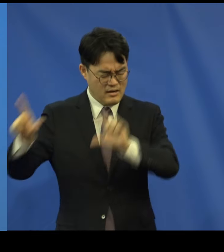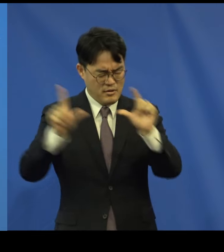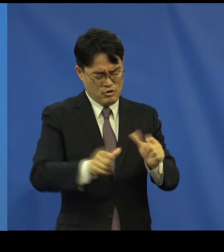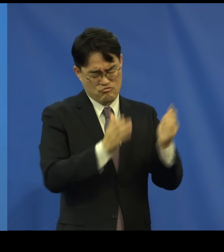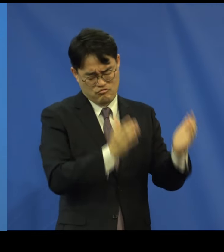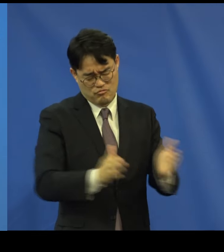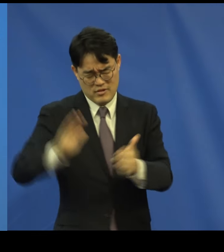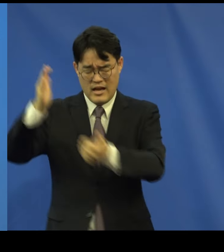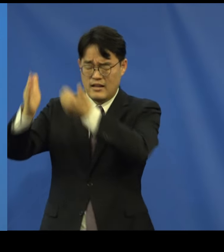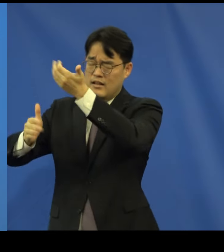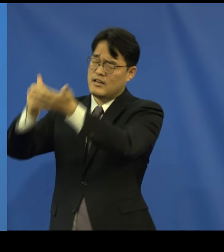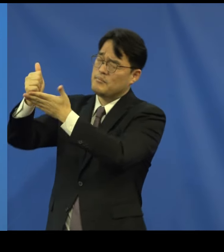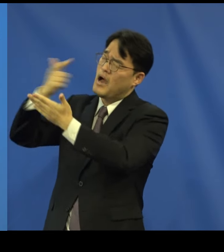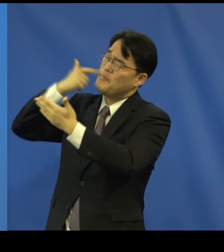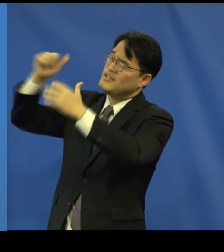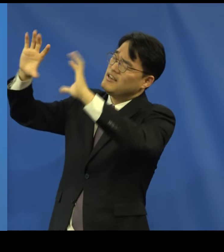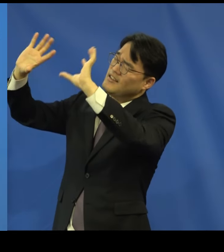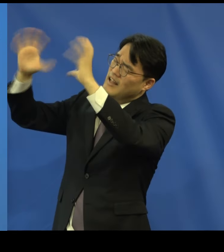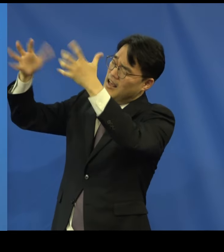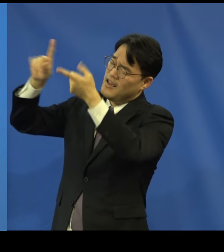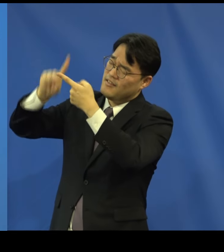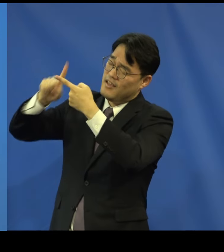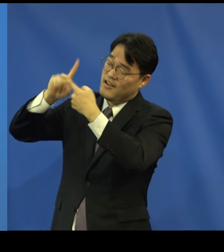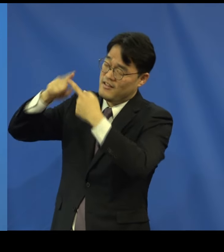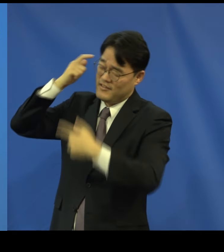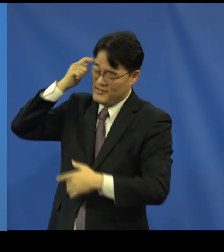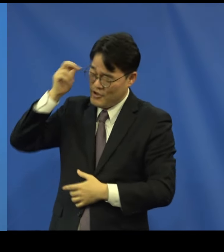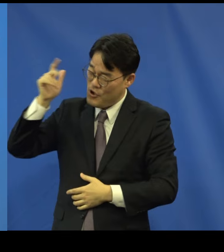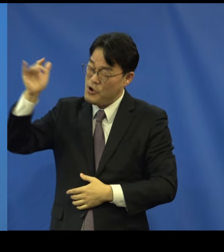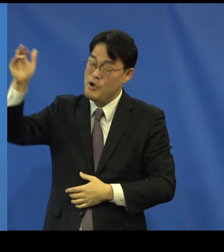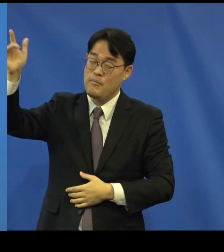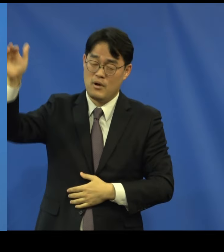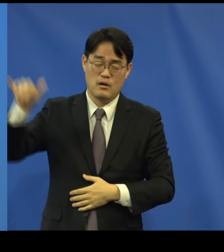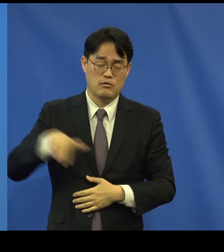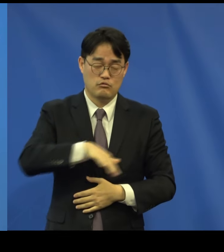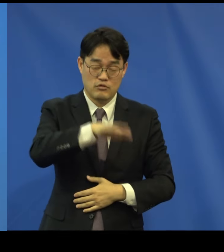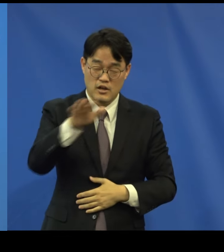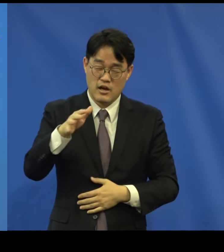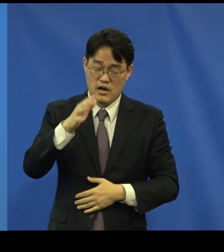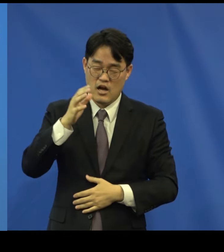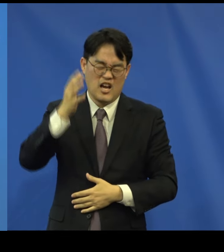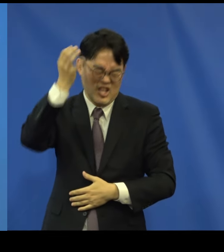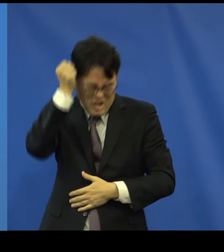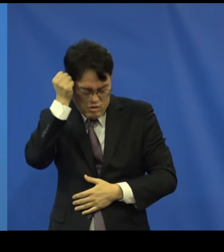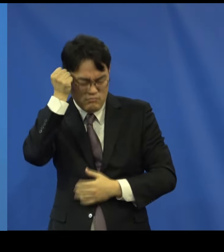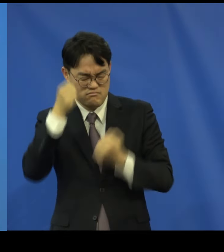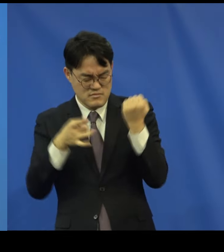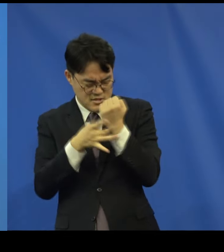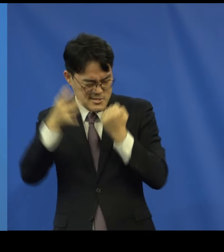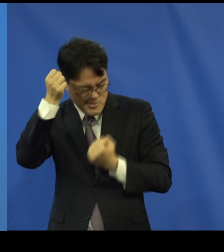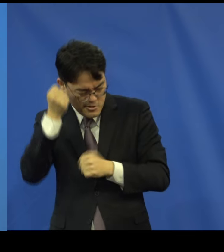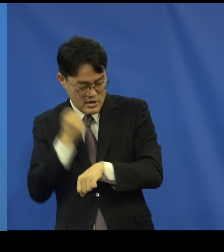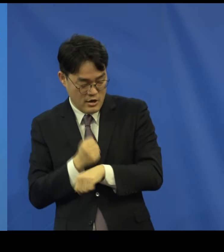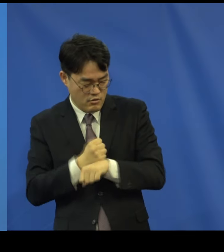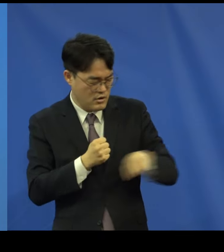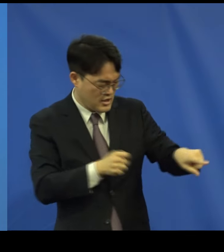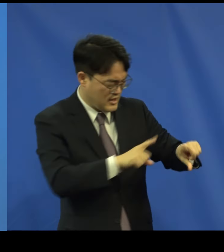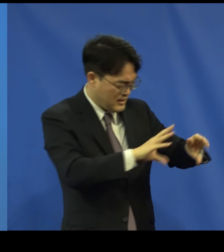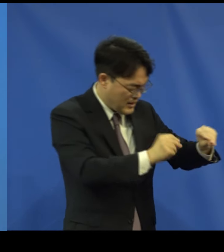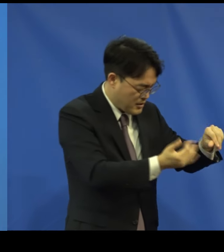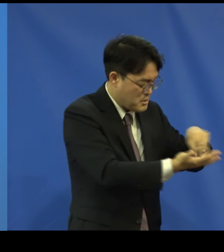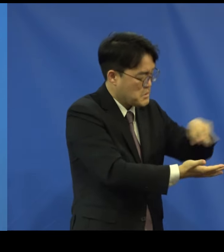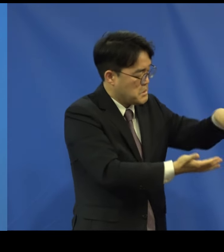아버지 집에 대한 열망을 우리가 잊어버리지 않게 하여 주시옵시고, 이 땅의 방황을 끝내고 주님의 나라에